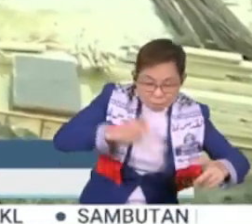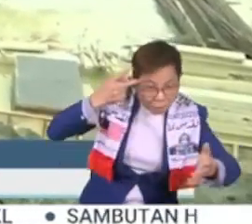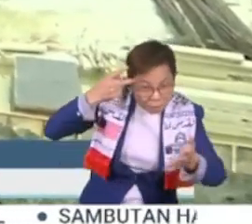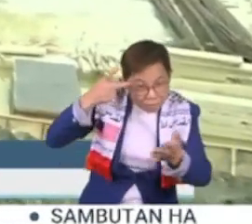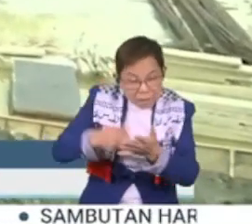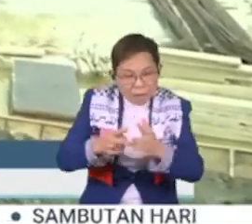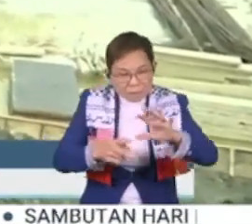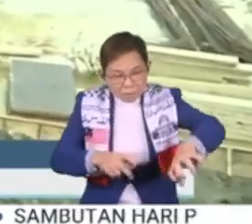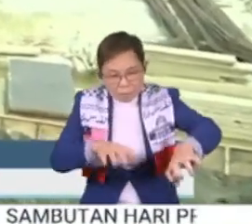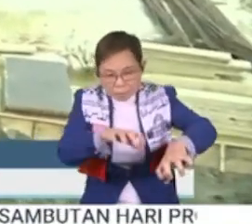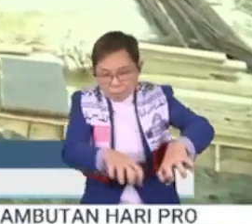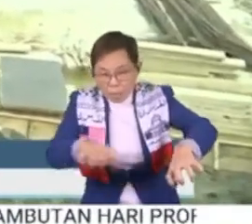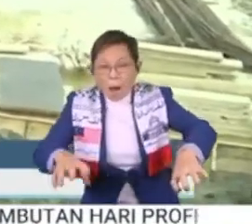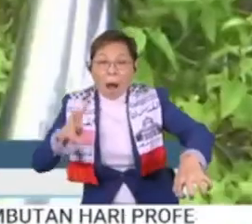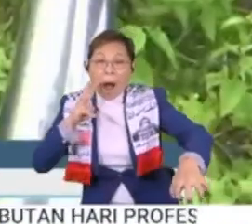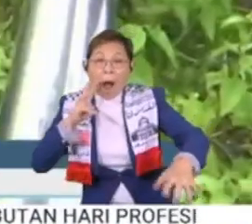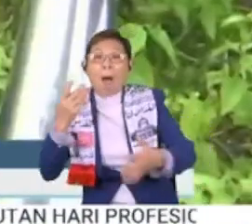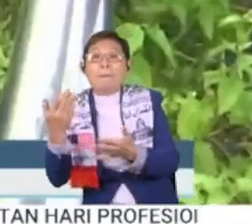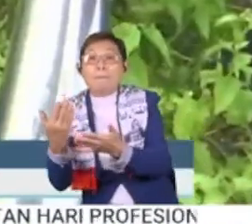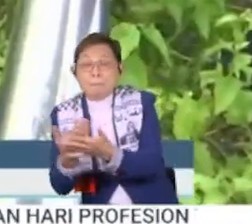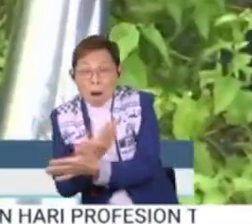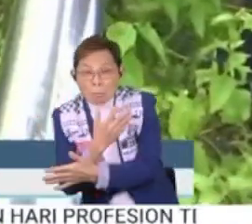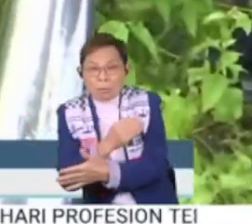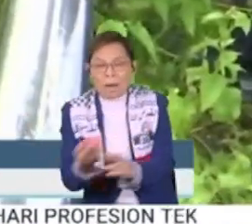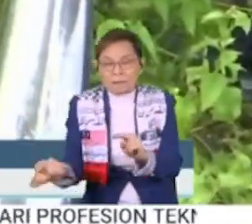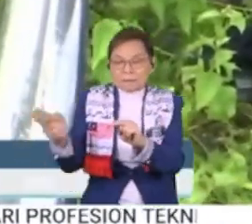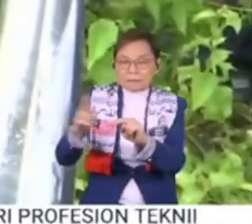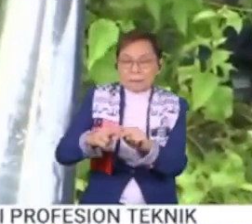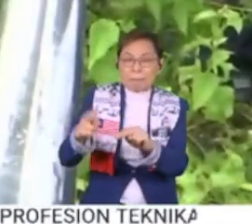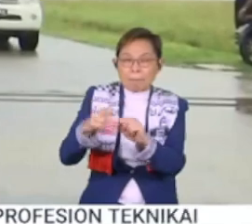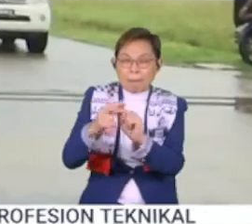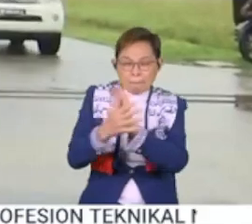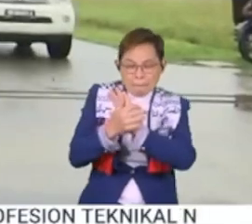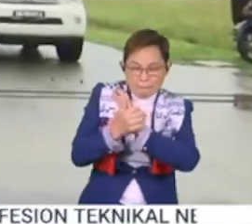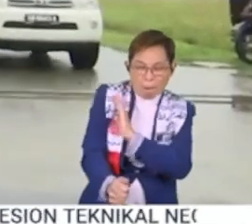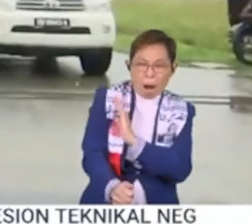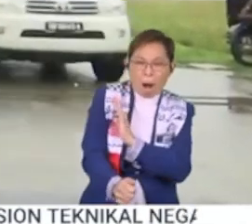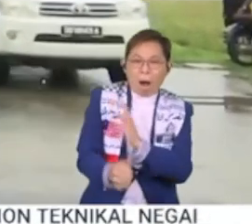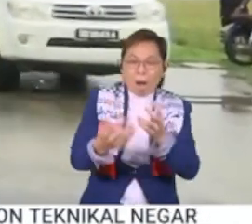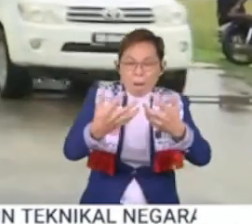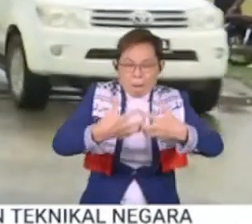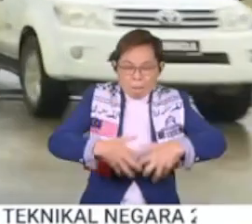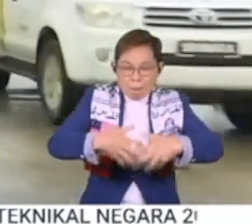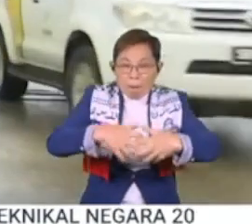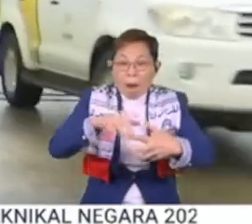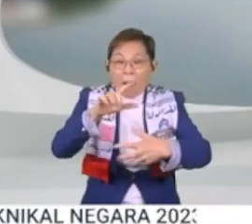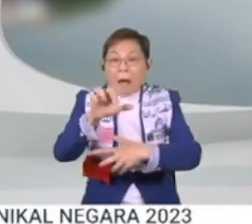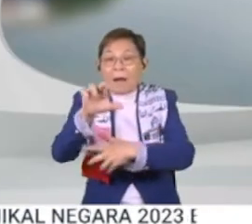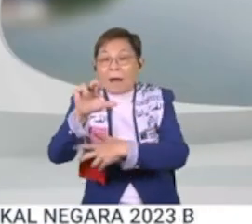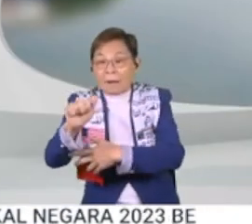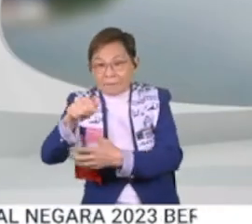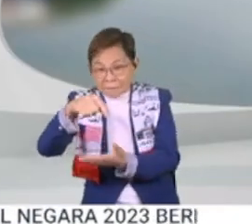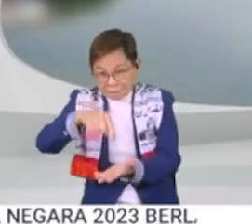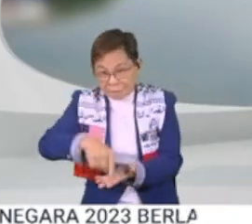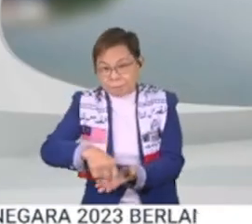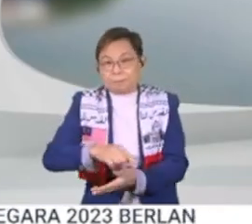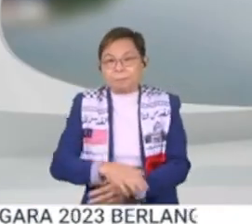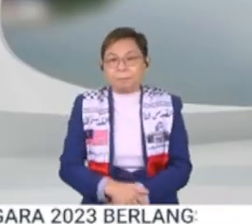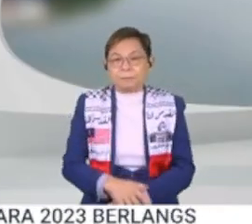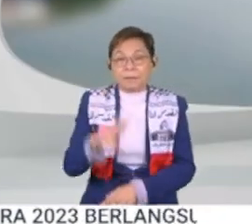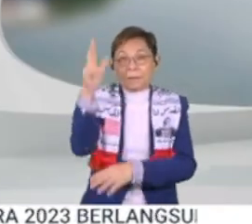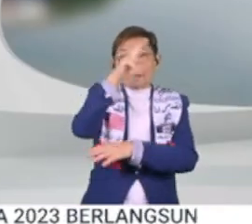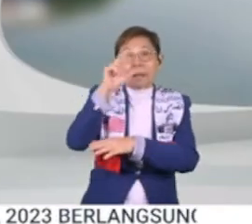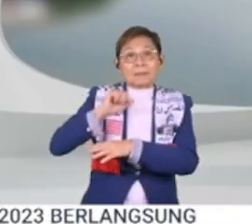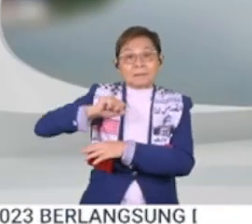pasti lokasi baharu sumber air mentah serta menambah kapasiti Loji rawatan air segaliut Kerajaan